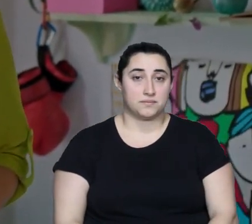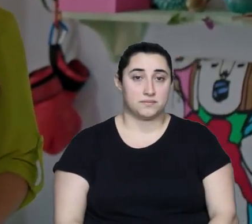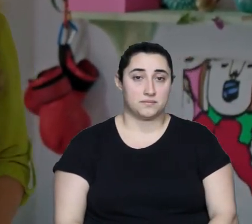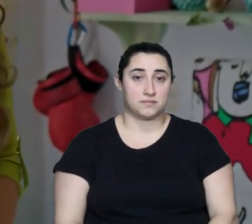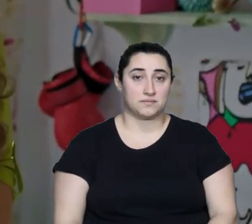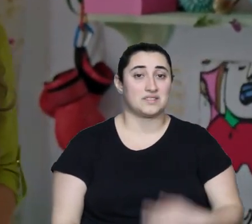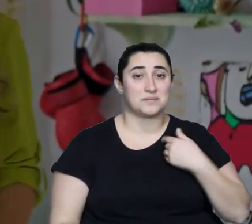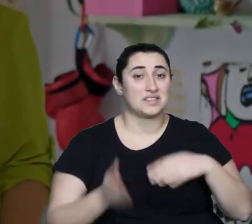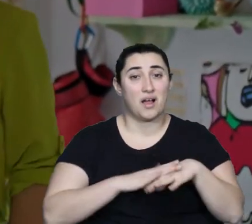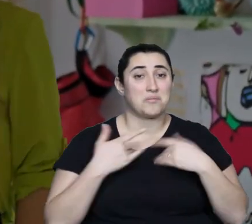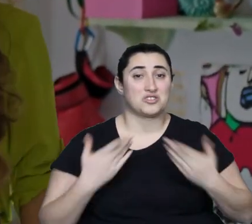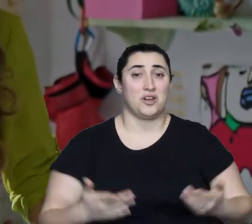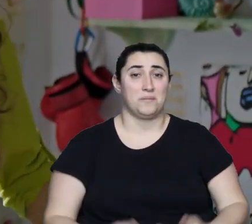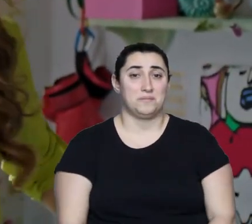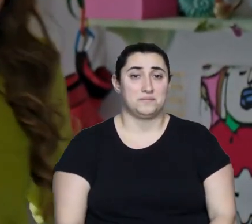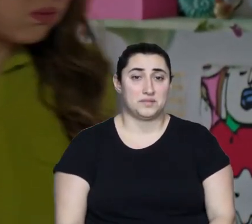Ya ne yapacağım?